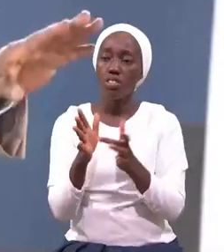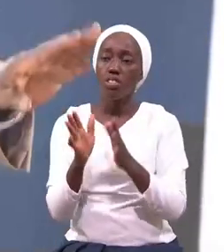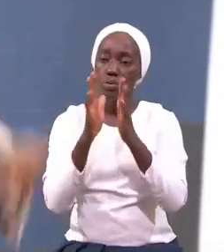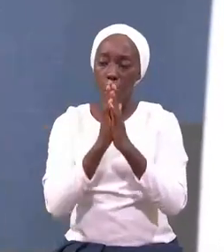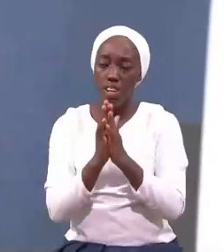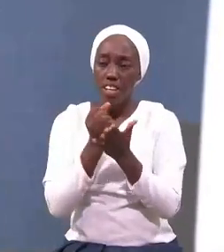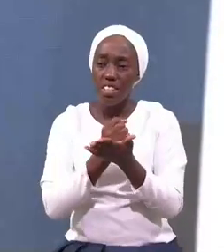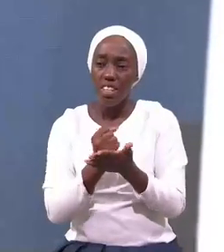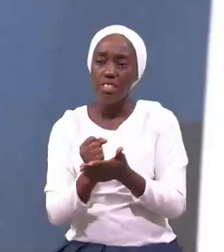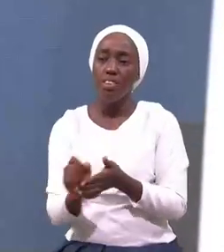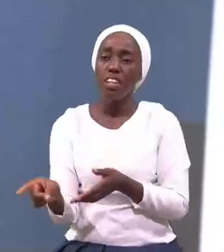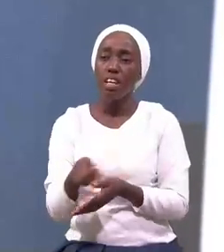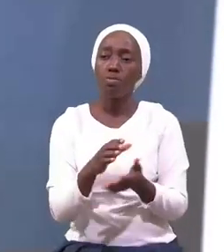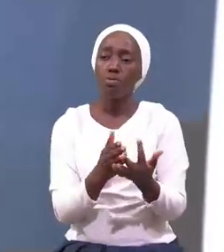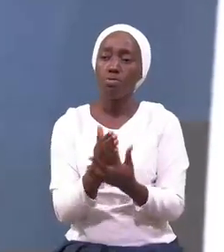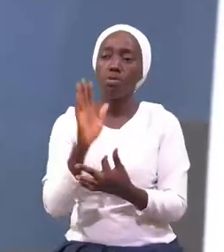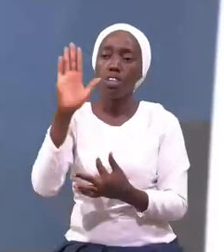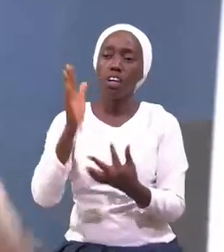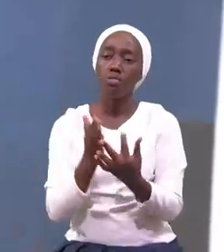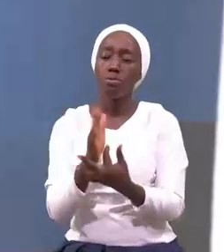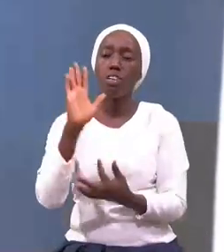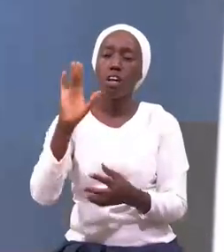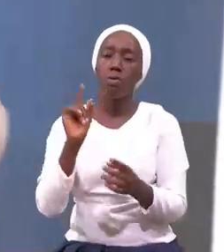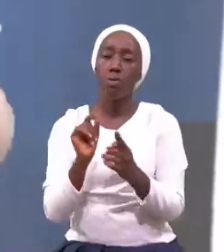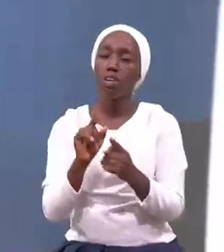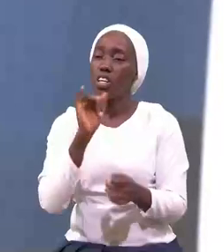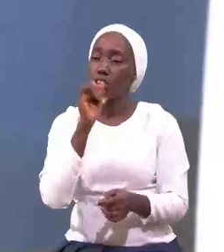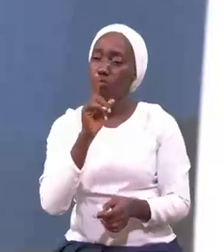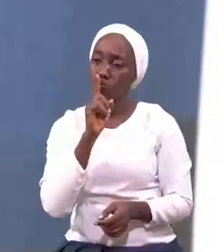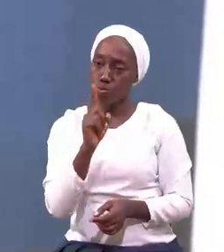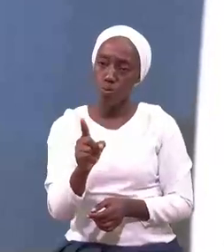Jésus a prié, sanctifie-les par ta vérité, ta parole est la vérité.